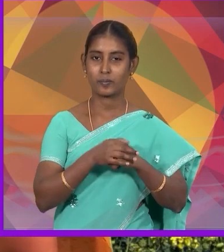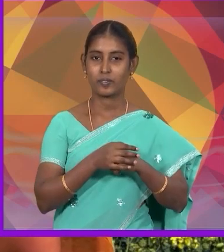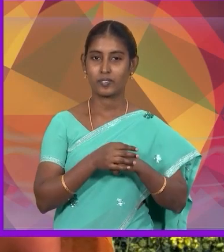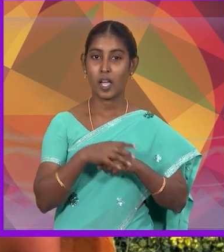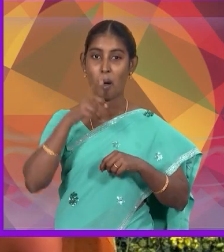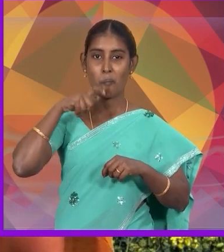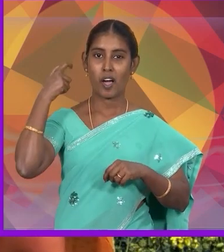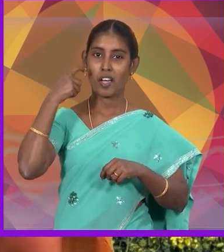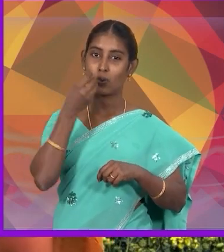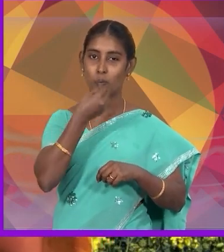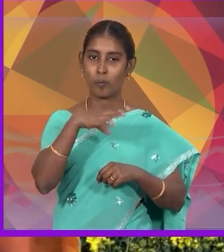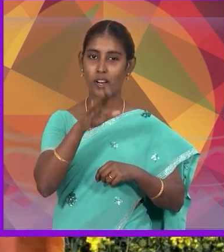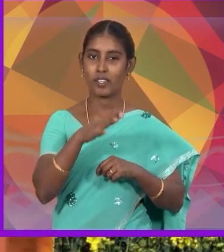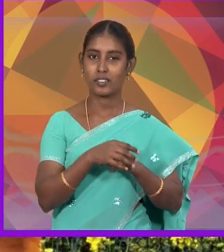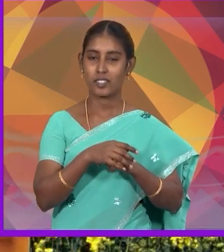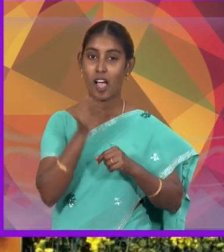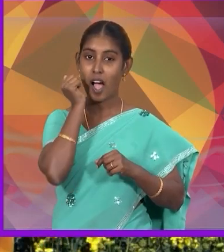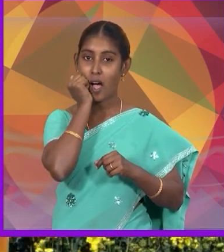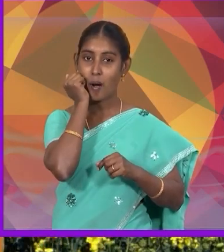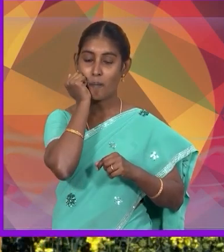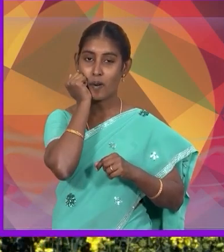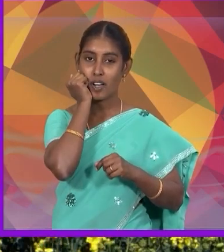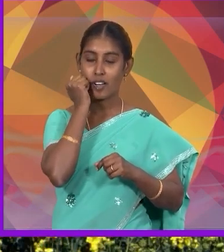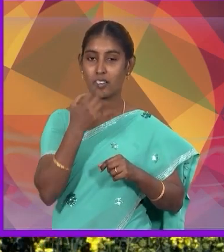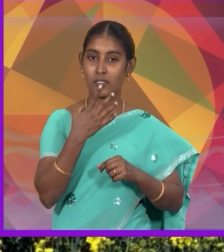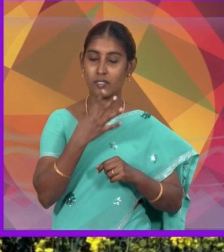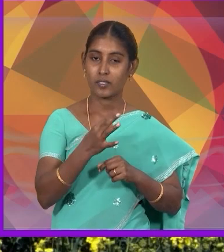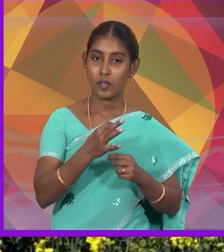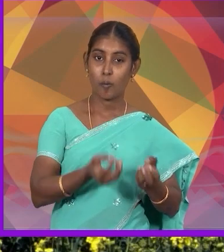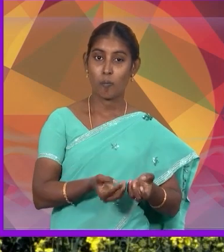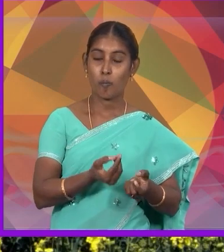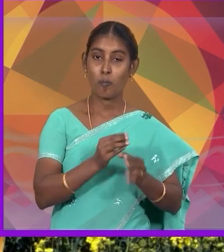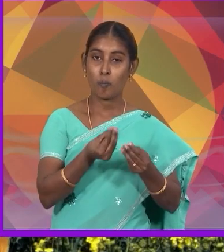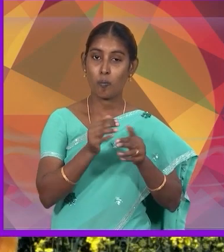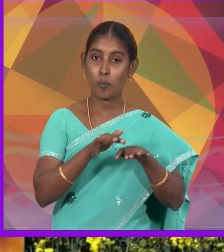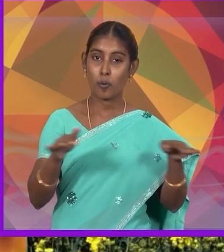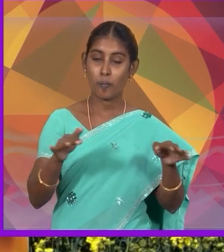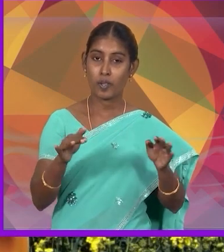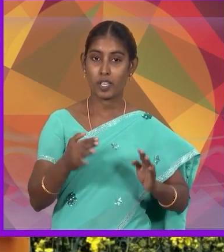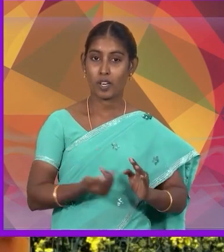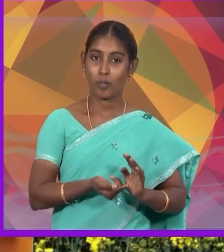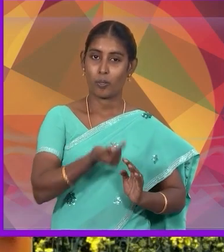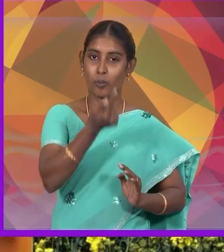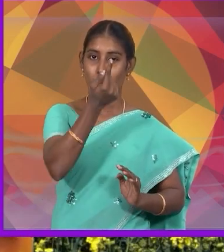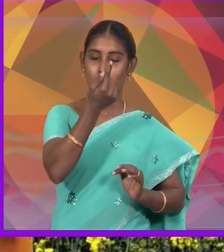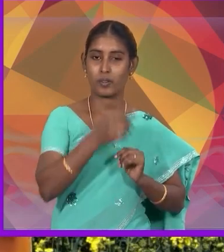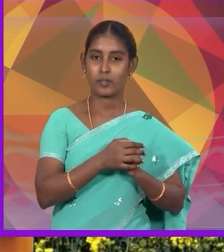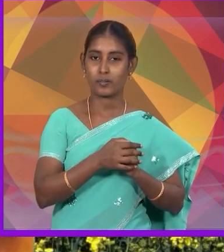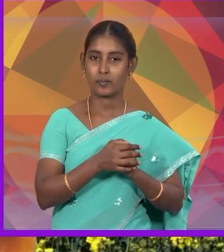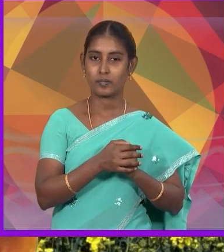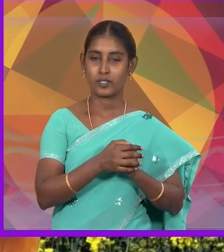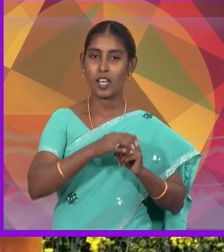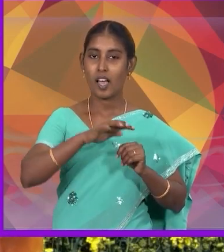பாடல்ல சொல்லியிருப்பாரு, தாய்க்கு தரும் உத்தமா. ஏன்னா பூமியில இருந்துதான் அந்த நெற்கதிர் தோன்றுது, அந்த பூமி